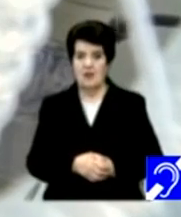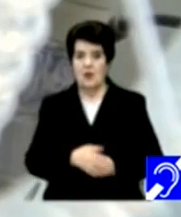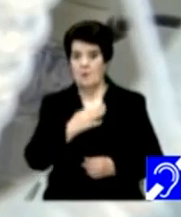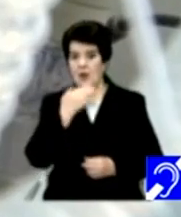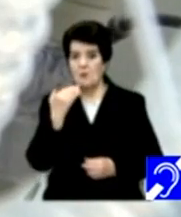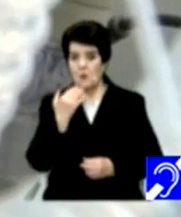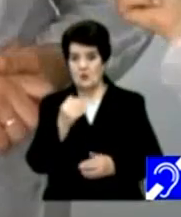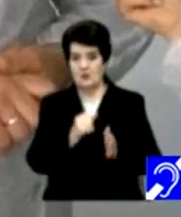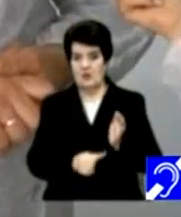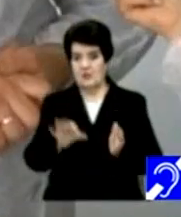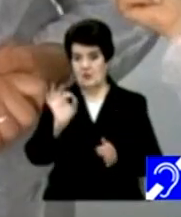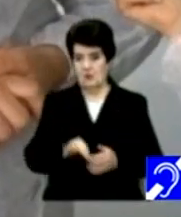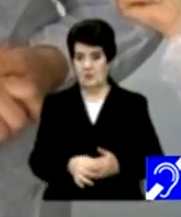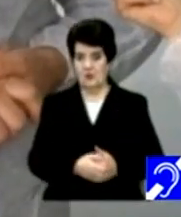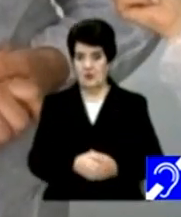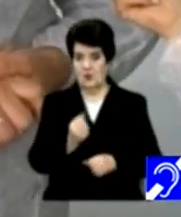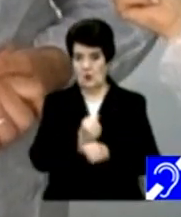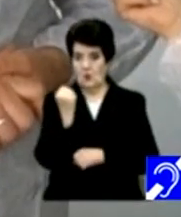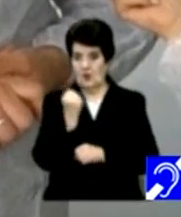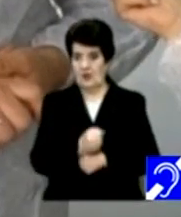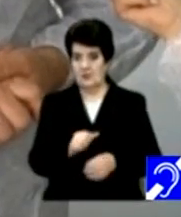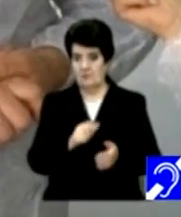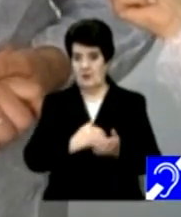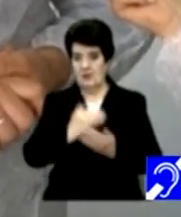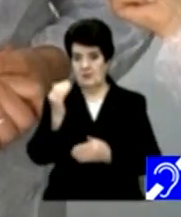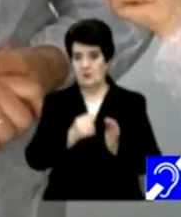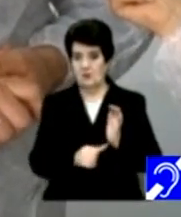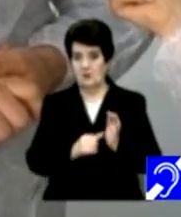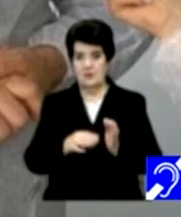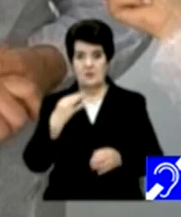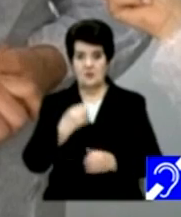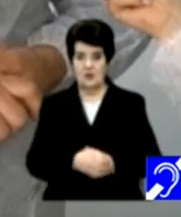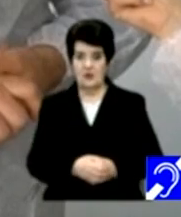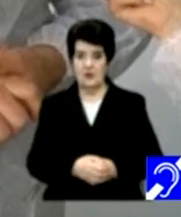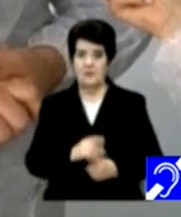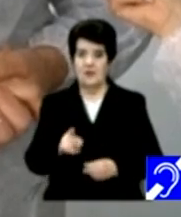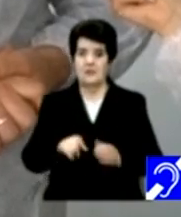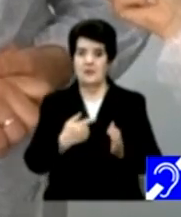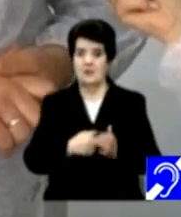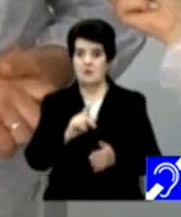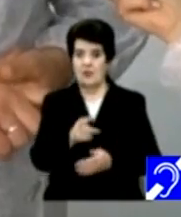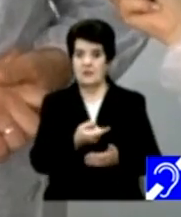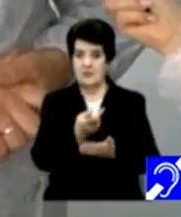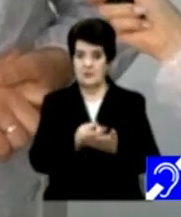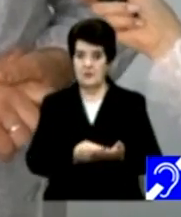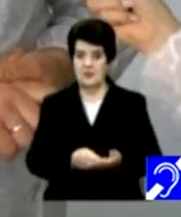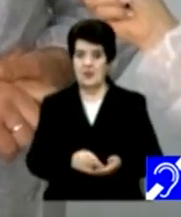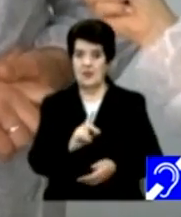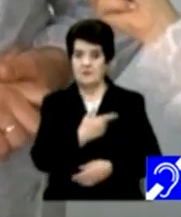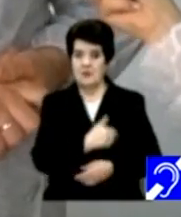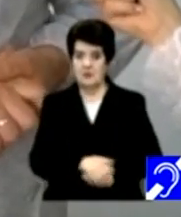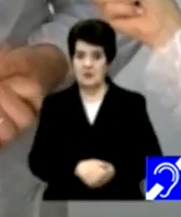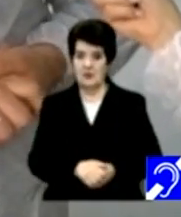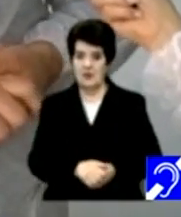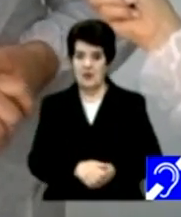mult de 60%. Am auzit de situații când în spitalele raionale, spitalele municipale din Chișinău stă echipament medical, dispozitive